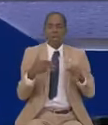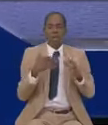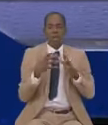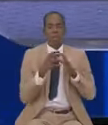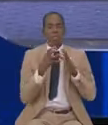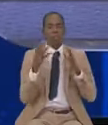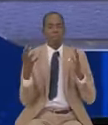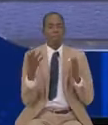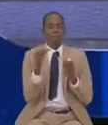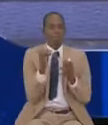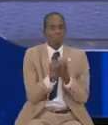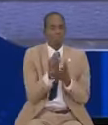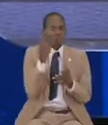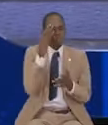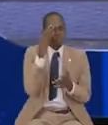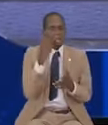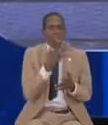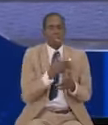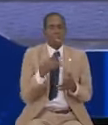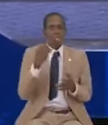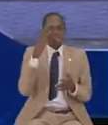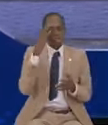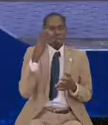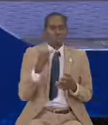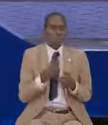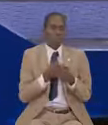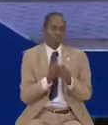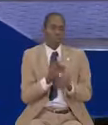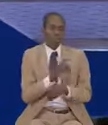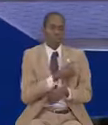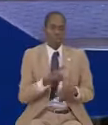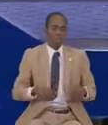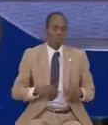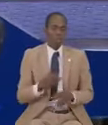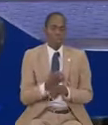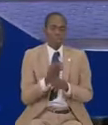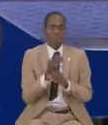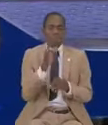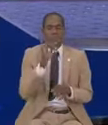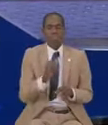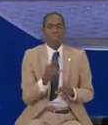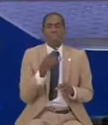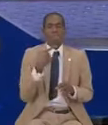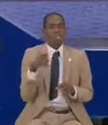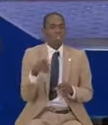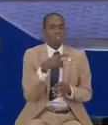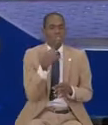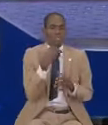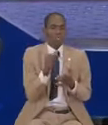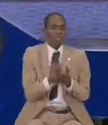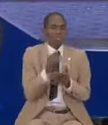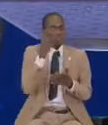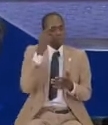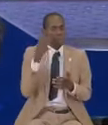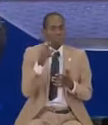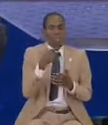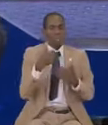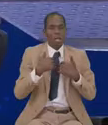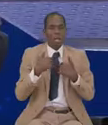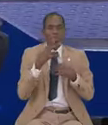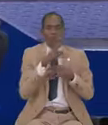connaissance de suivre le Seigneur de façon fidèle ils n'ont pas cela il sait pourquoi ces gens n'ont pas la connaissance et